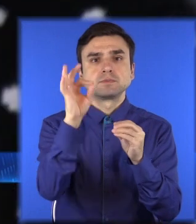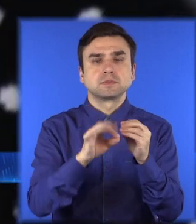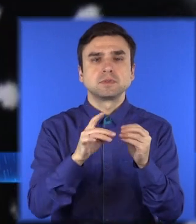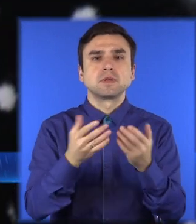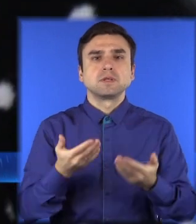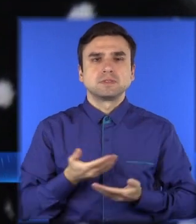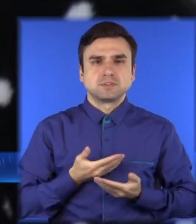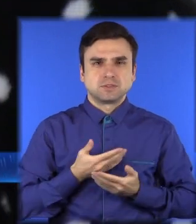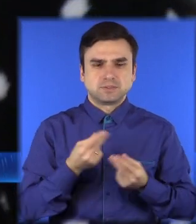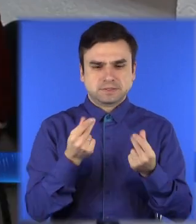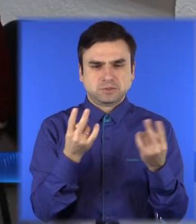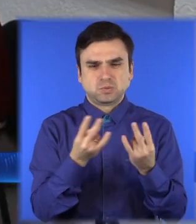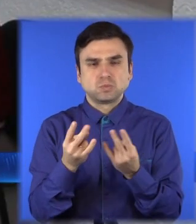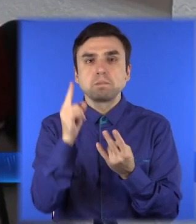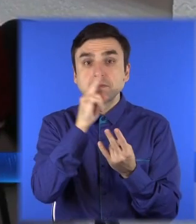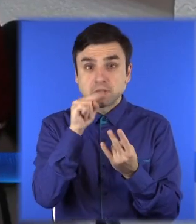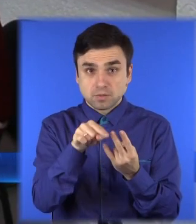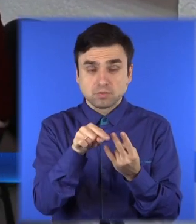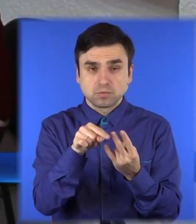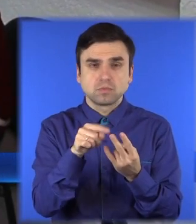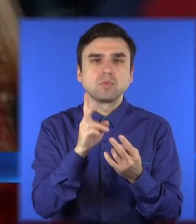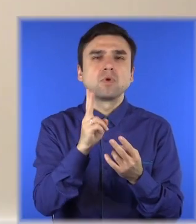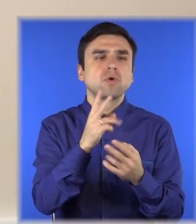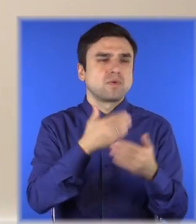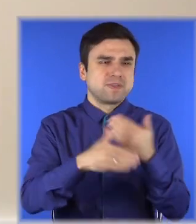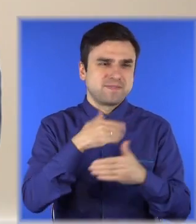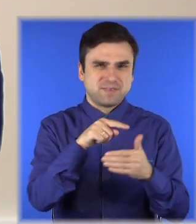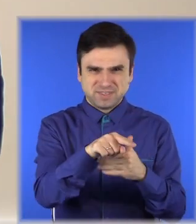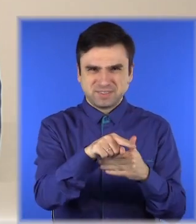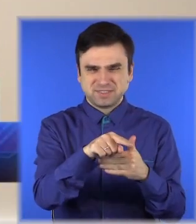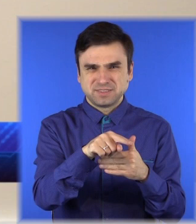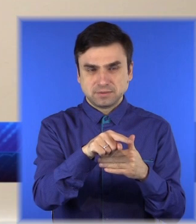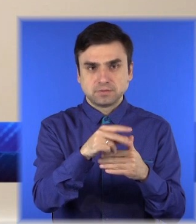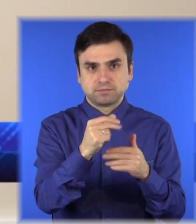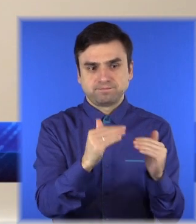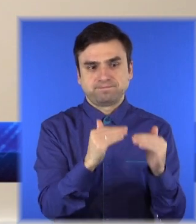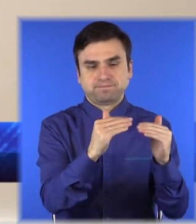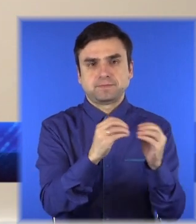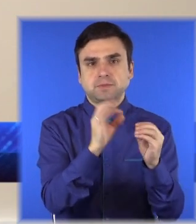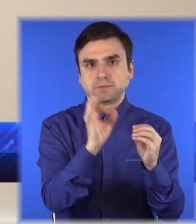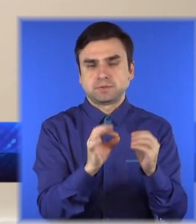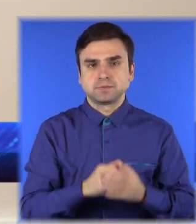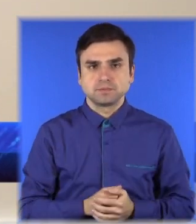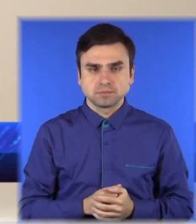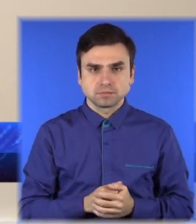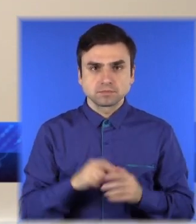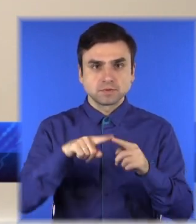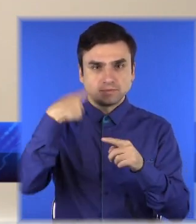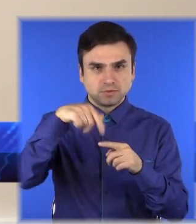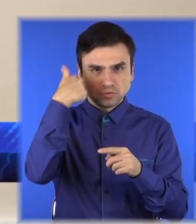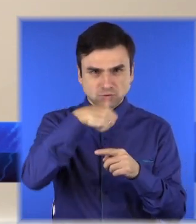прожитковий мінімум для осіб, які втратили працездатність. В наступному році прожитковий мінімум для осіб, які